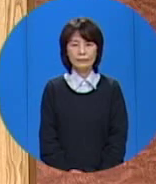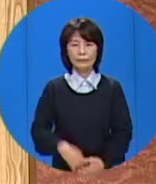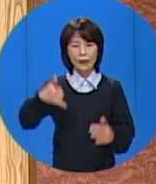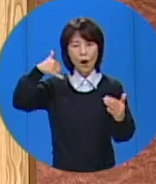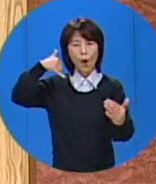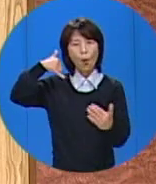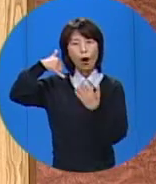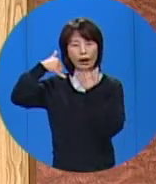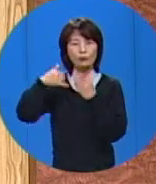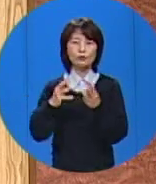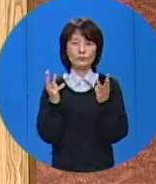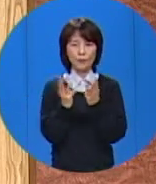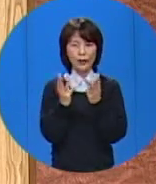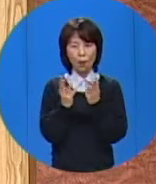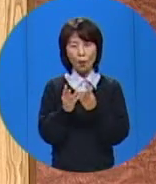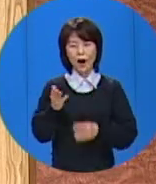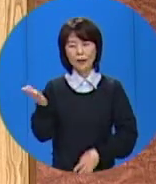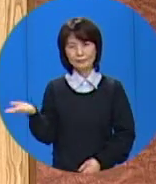ファックス